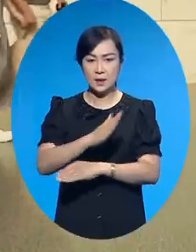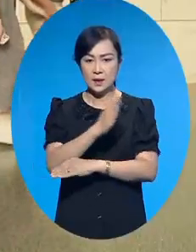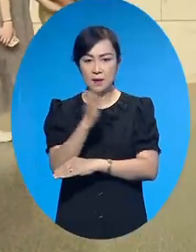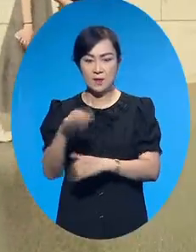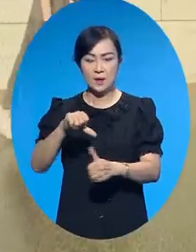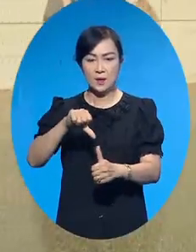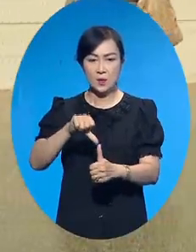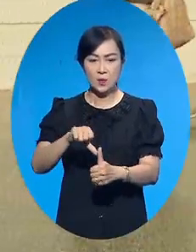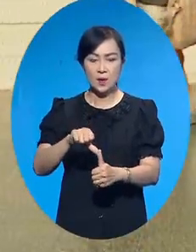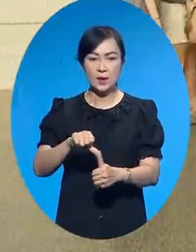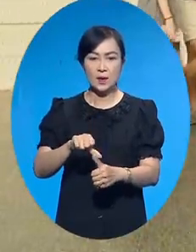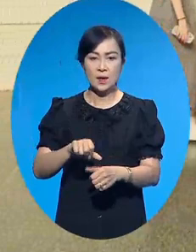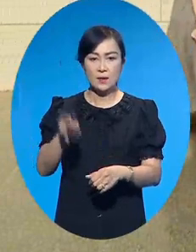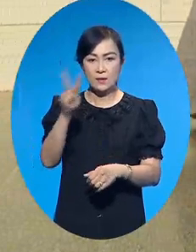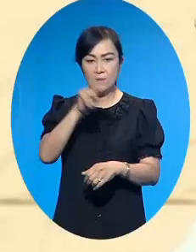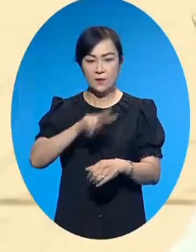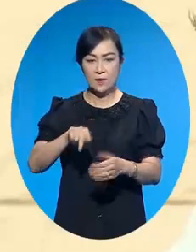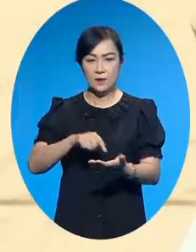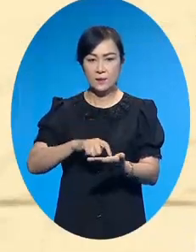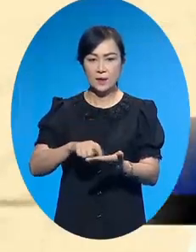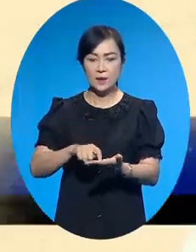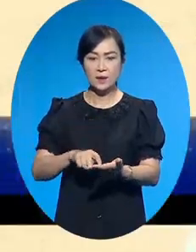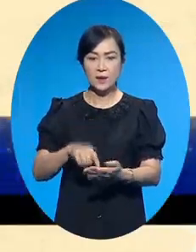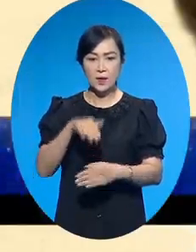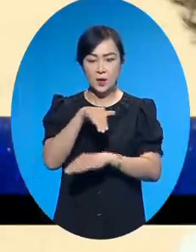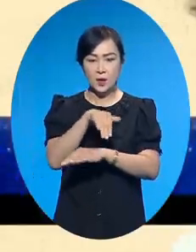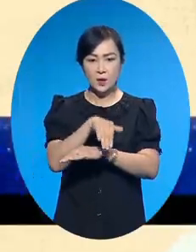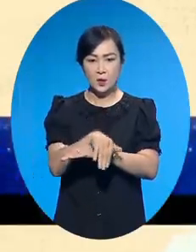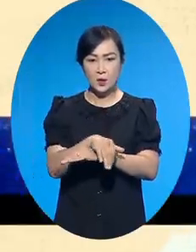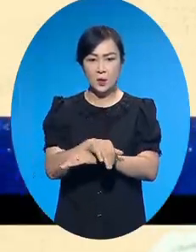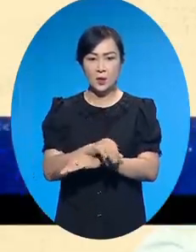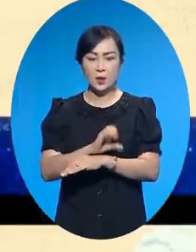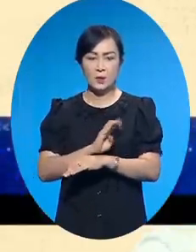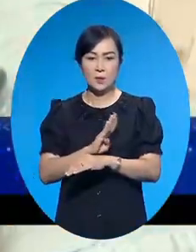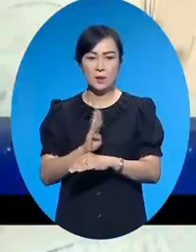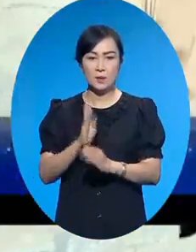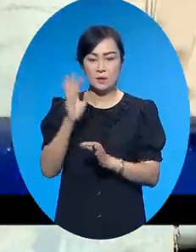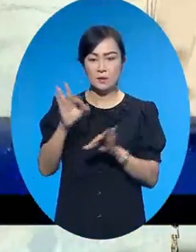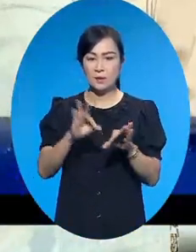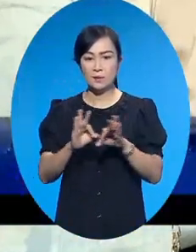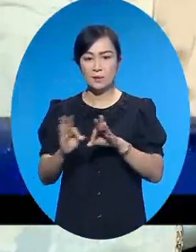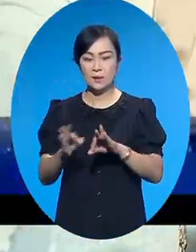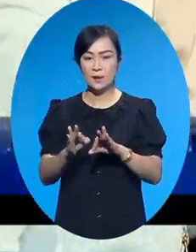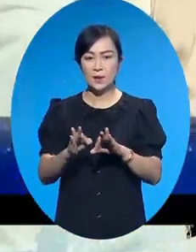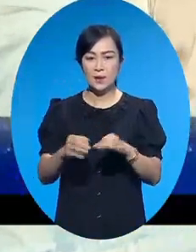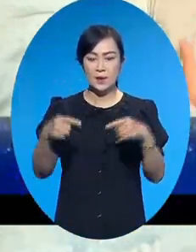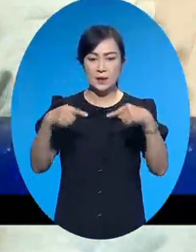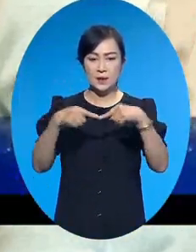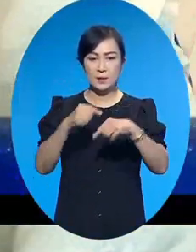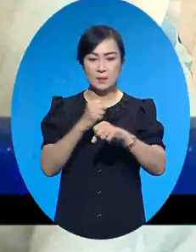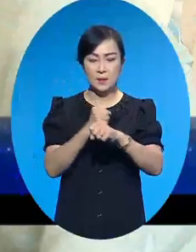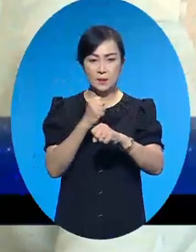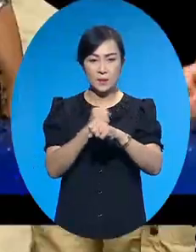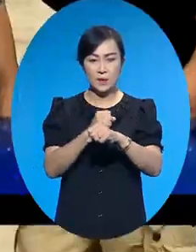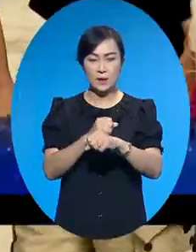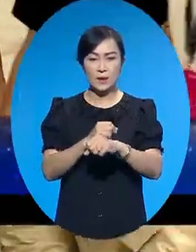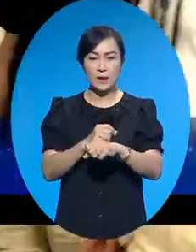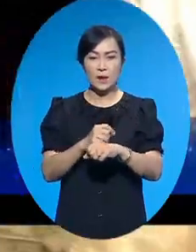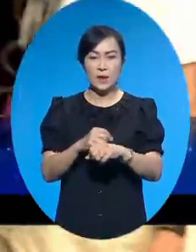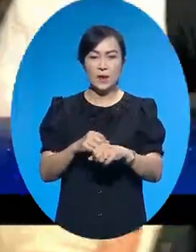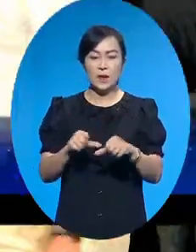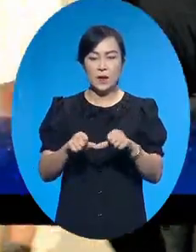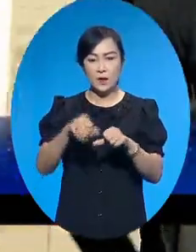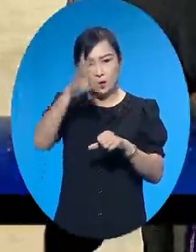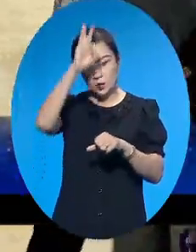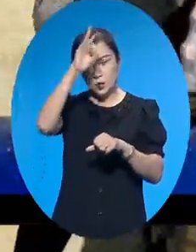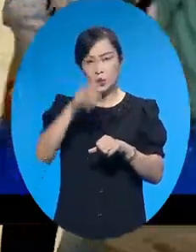quan hệ đối tác toàn diện Việt Nam Hoa Kỳ. Chiều cùng ngày, đoàn đại biểu Hội đồng Nhân dân Thành phố Hồ Chí Minh đã đến thăm và làm việc với Đại sứ quán Việt Nam tại thủ